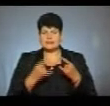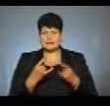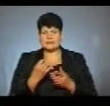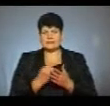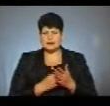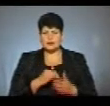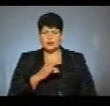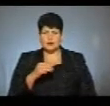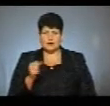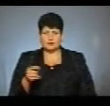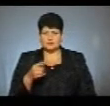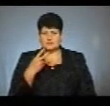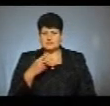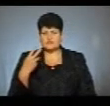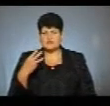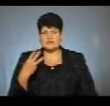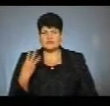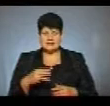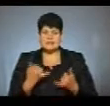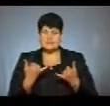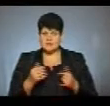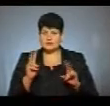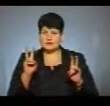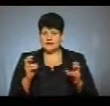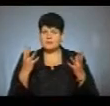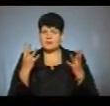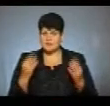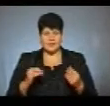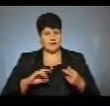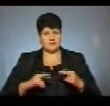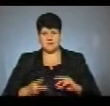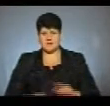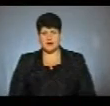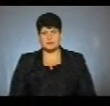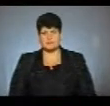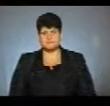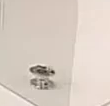Дивіться о 20:30 і вже за мить в прямому ефірі тема дня, тож не перемикайте.